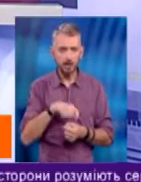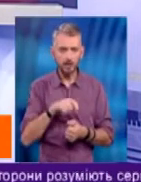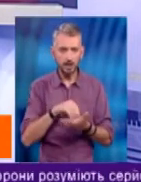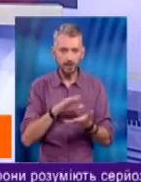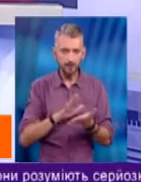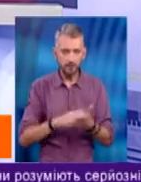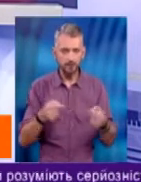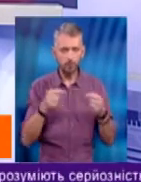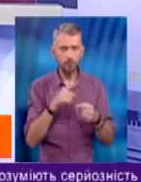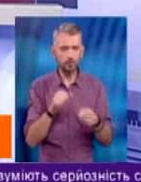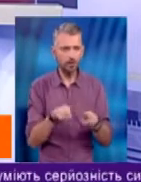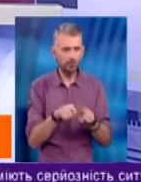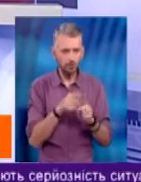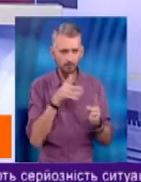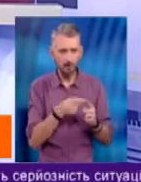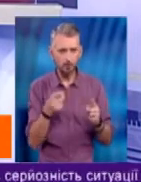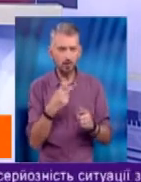реєстрації, відповідно, за той же самий період